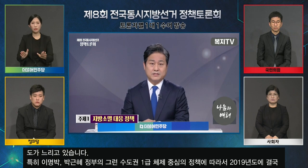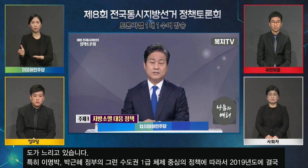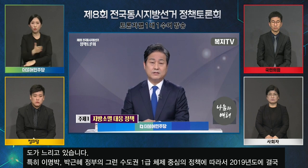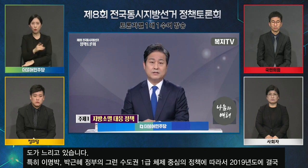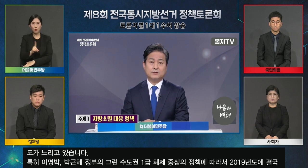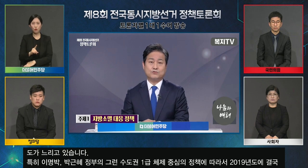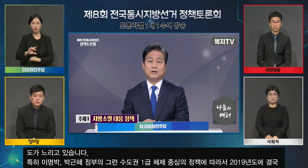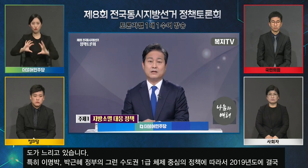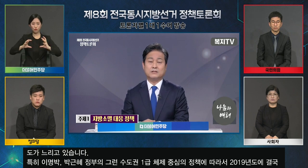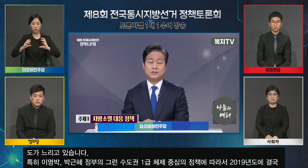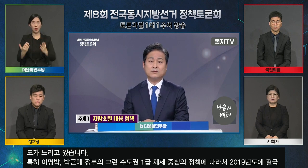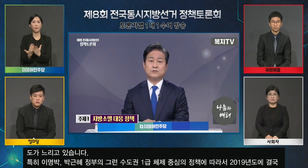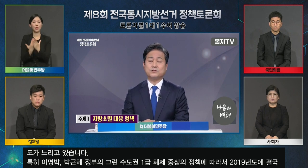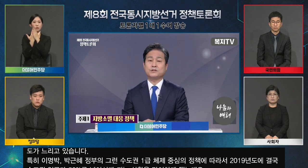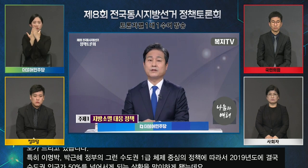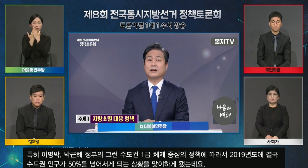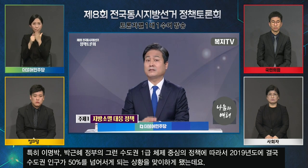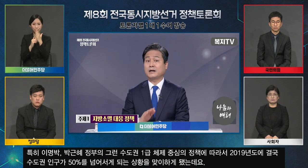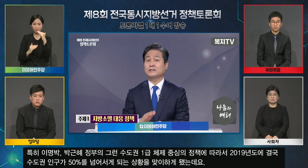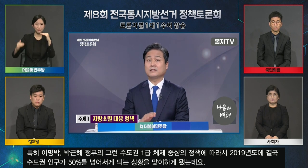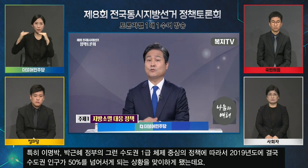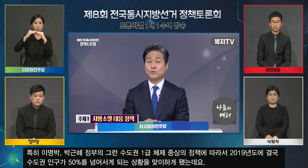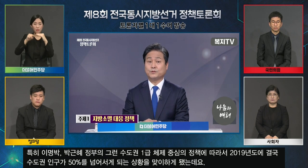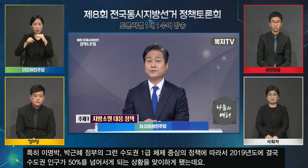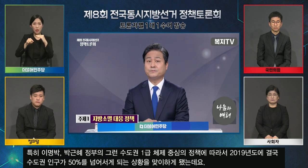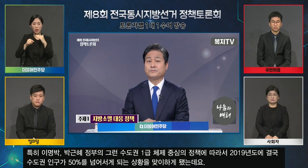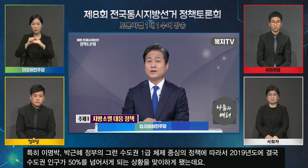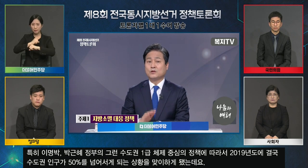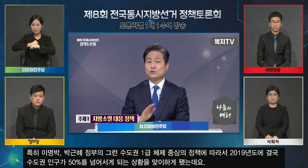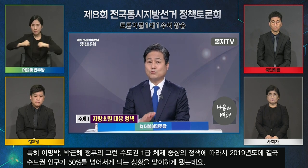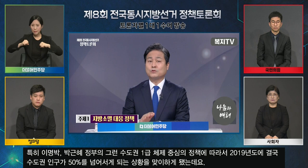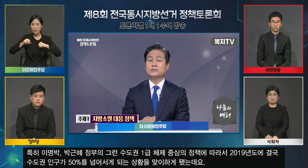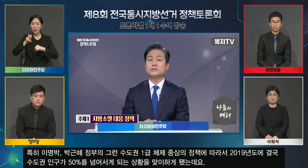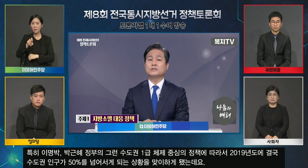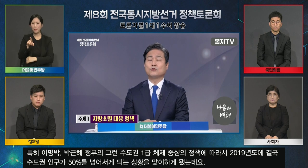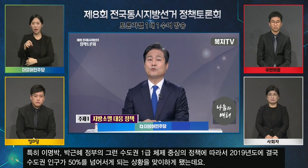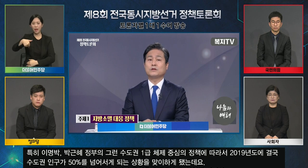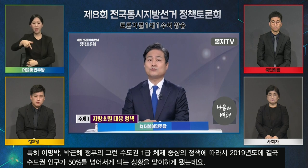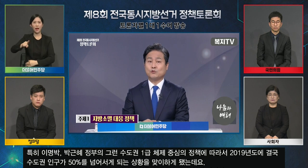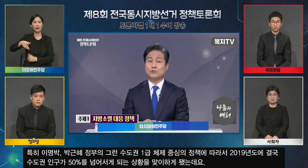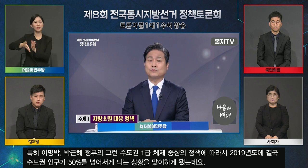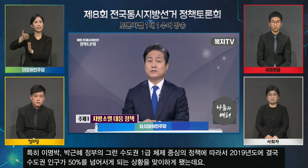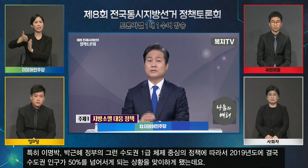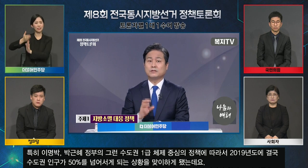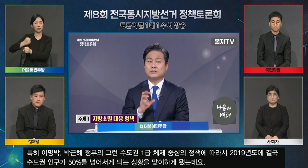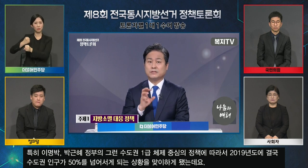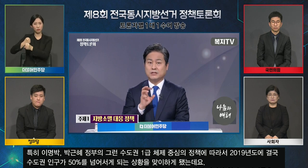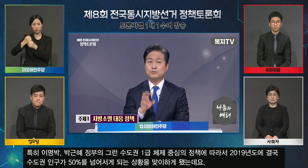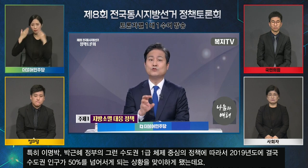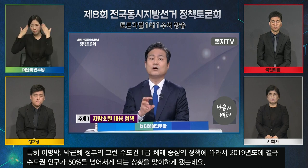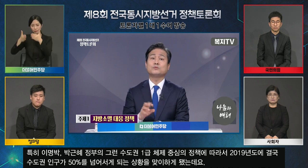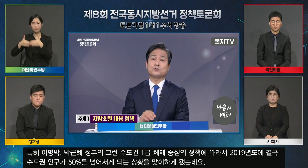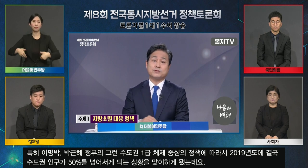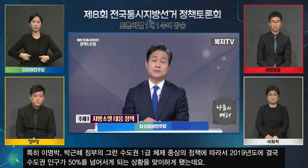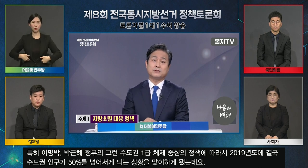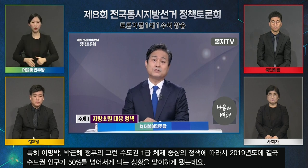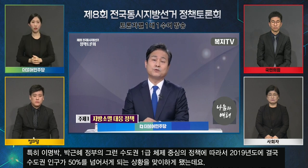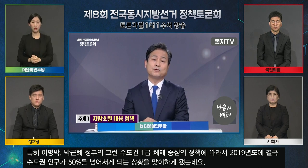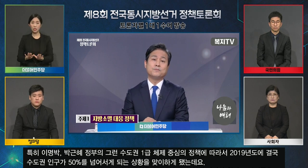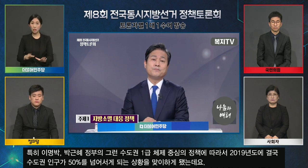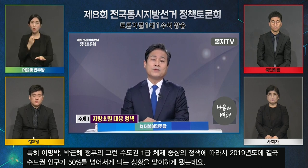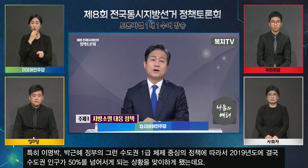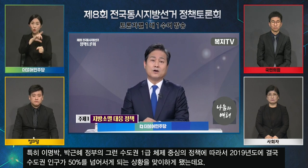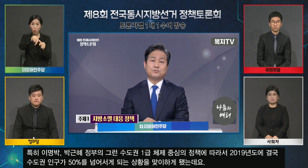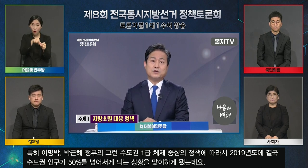메가시티 구상을 적극적으로 실현해 나가야 된다고 보거든요. 수도권은 글로벌 수도금융허브로서